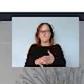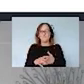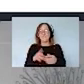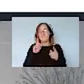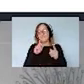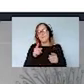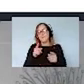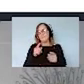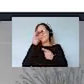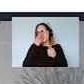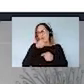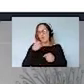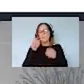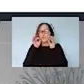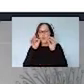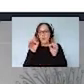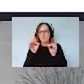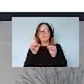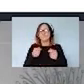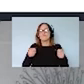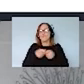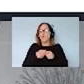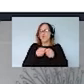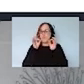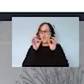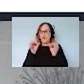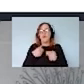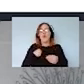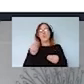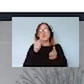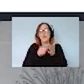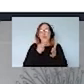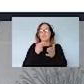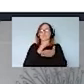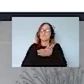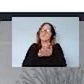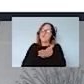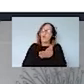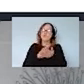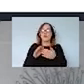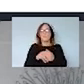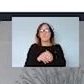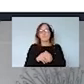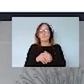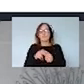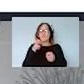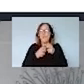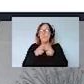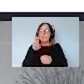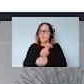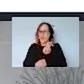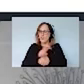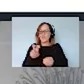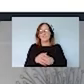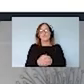Więc myślmy o tym dobru wspólnym. Ja jeszcze raz przepraszam za kłopoty